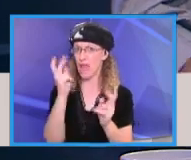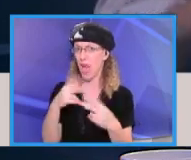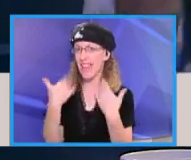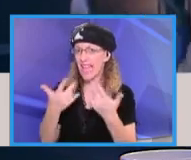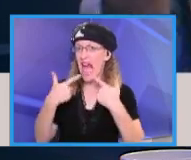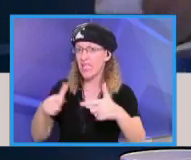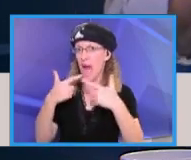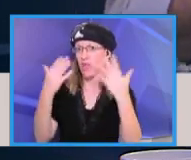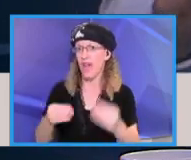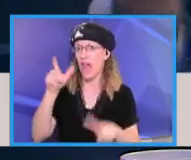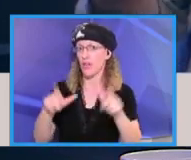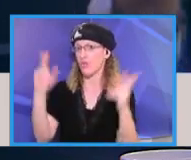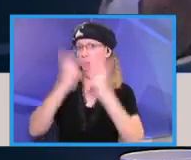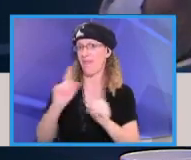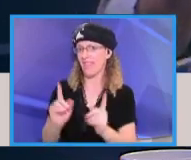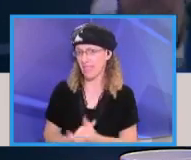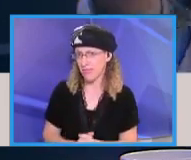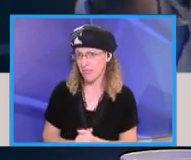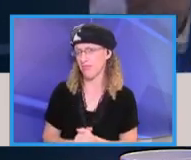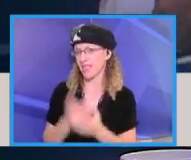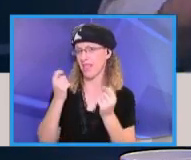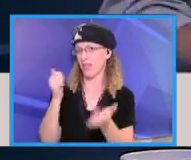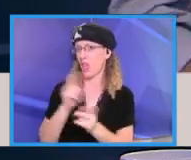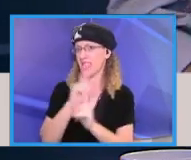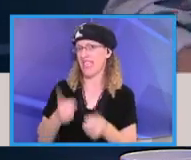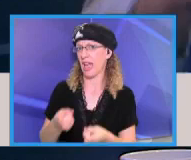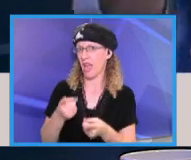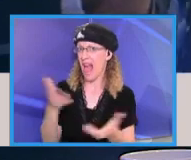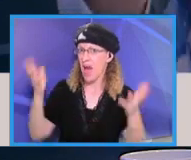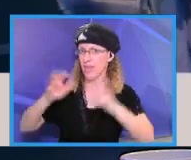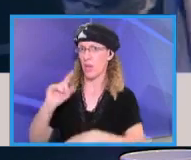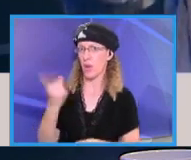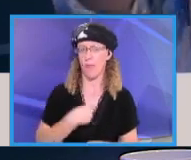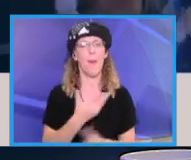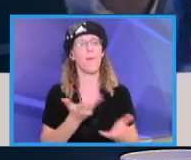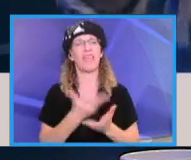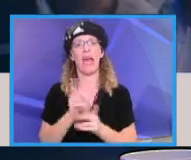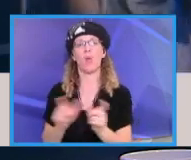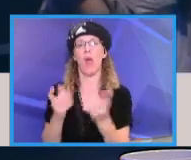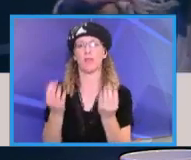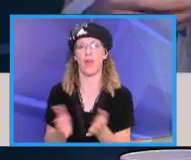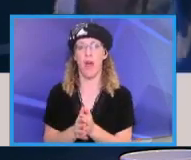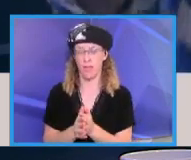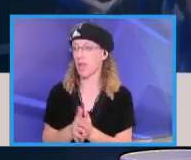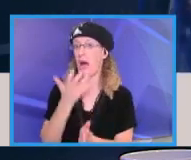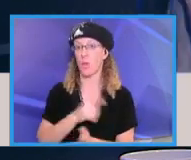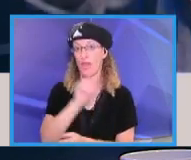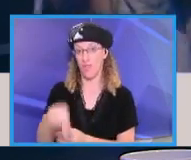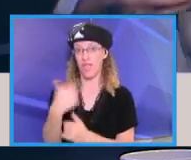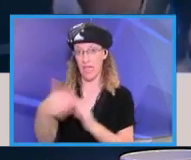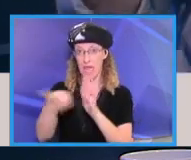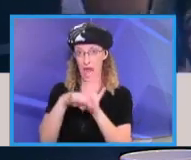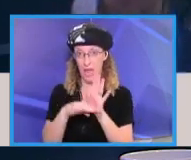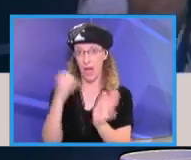הסברה טובה למי שלא מבין. בוא נחשוב מה יקרה עם אותה רגולציה. תבוא הרבנות והיא זאת, היא תקבע כללים בכשרות, והיא תיתן